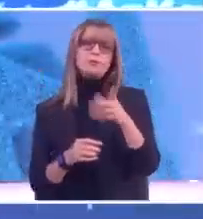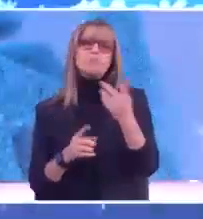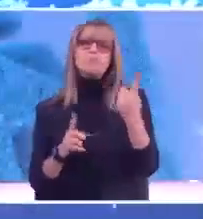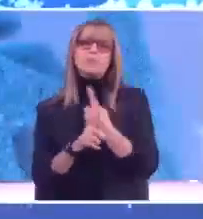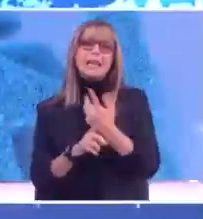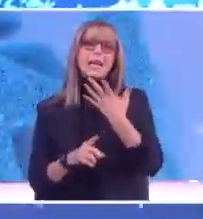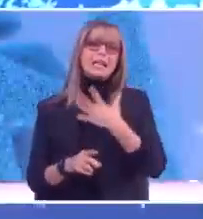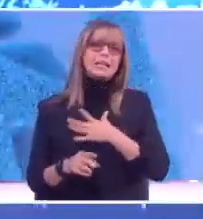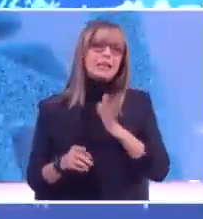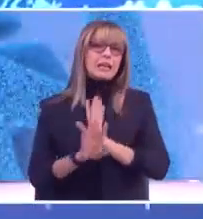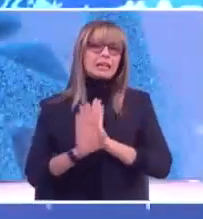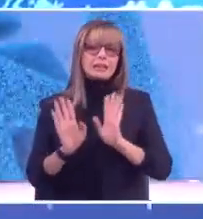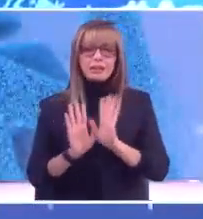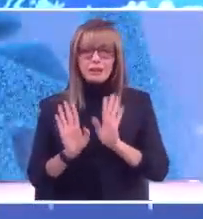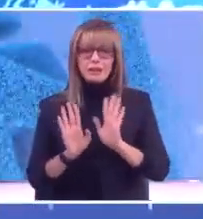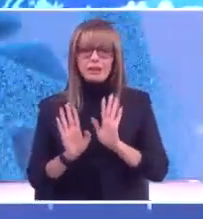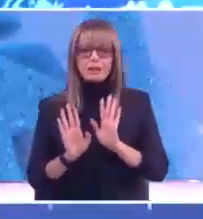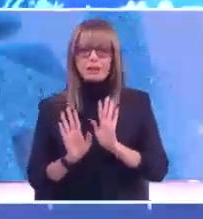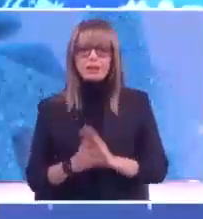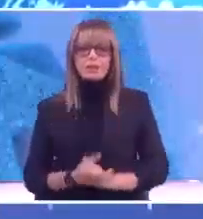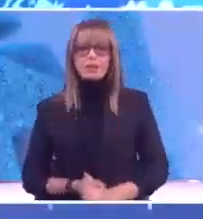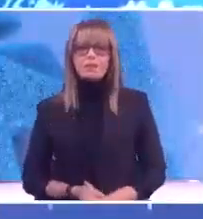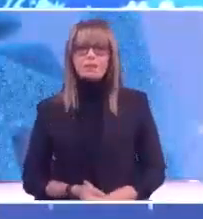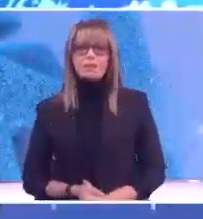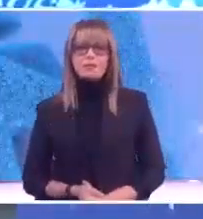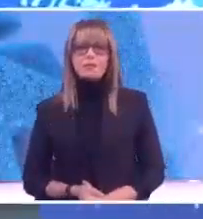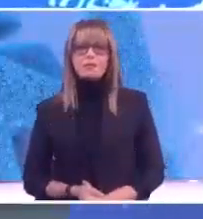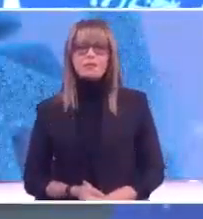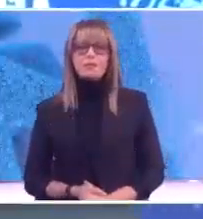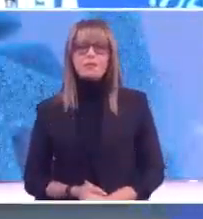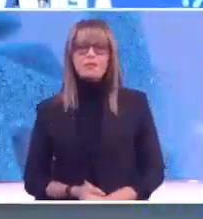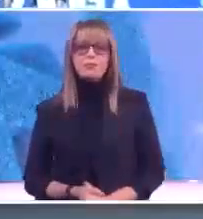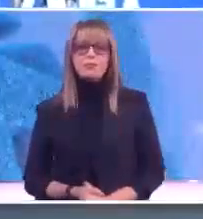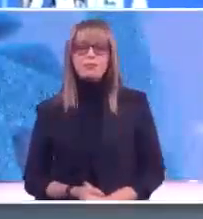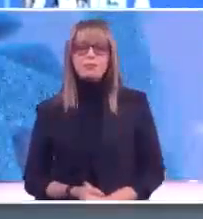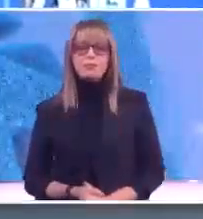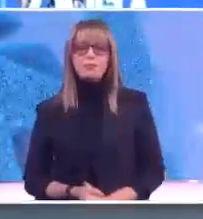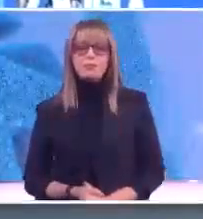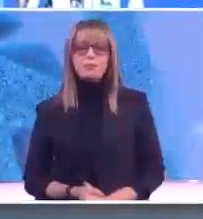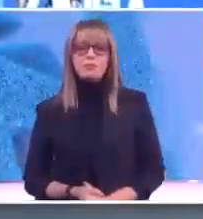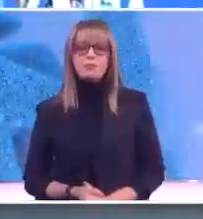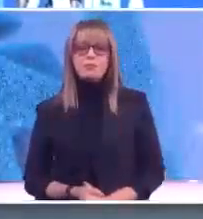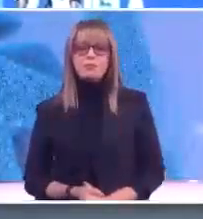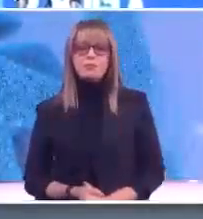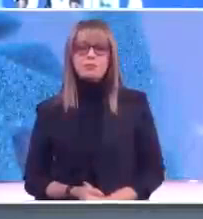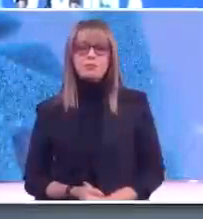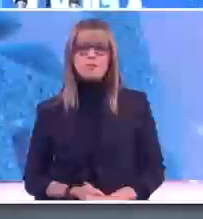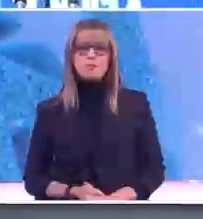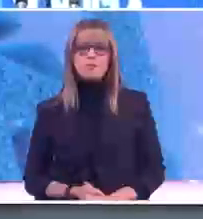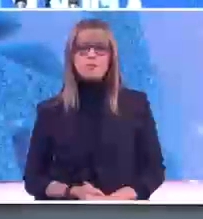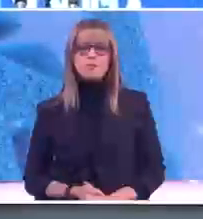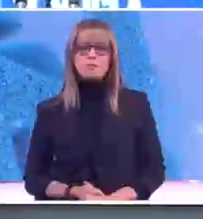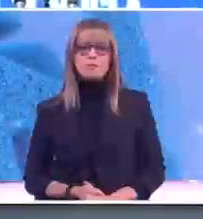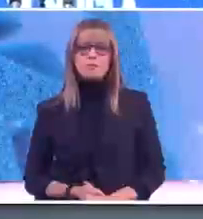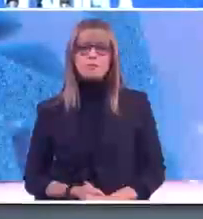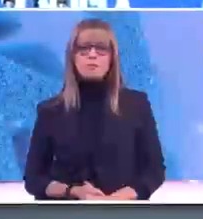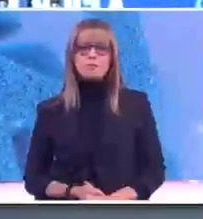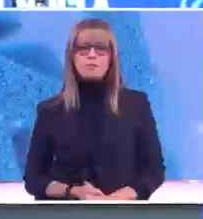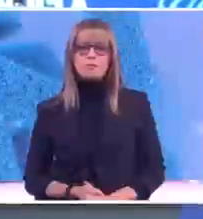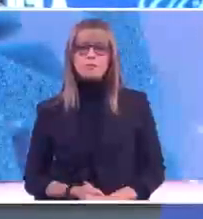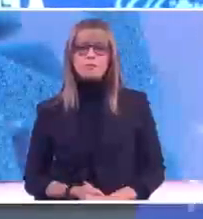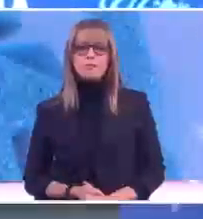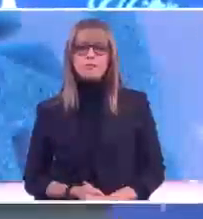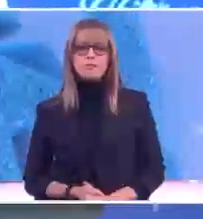ondan bundan bir şey isteyerek değil. Var ya bir türkü, minnet eylemem, mihnet eylemem,